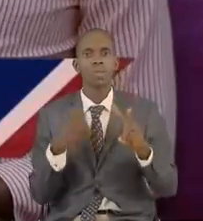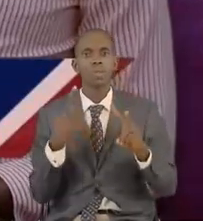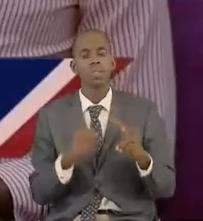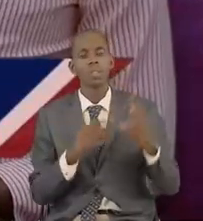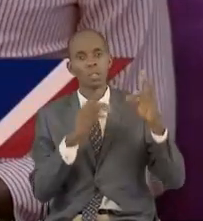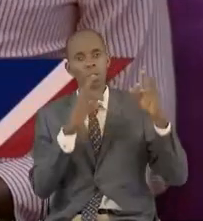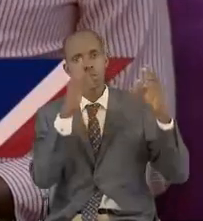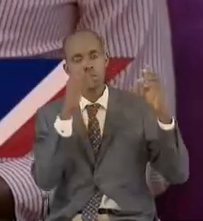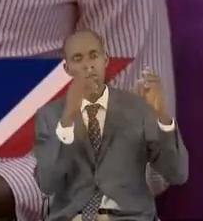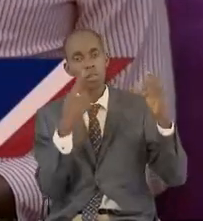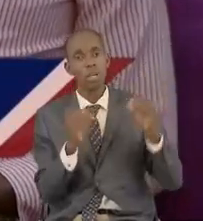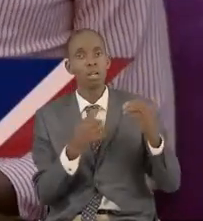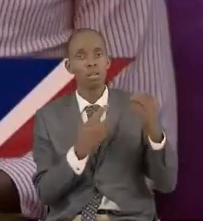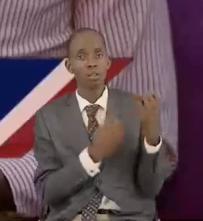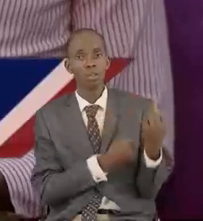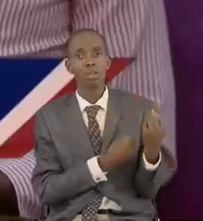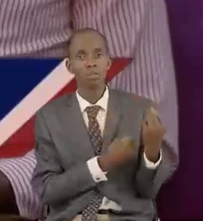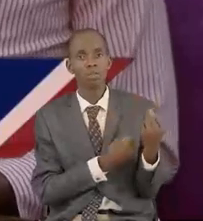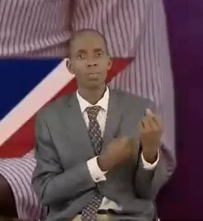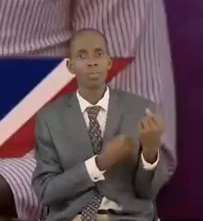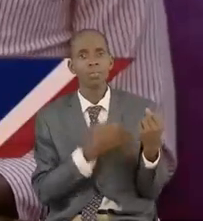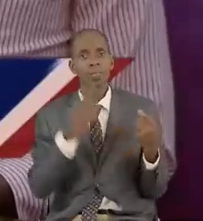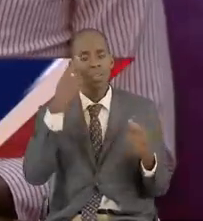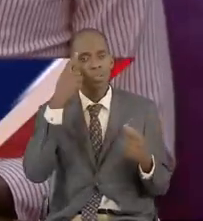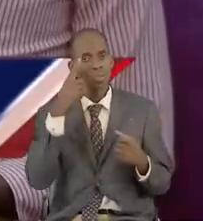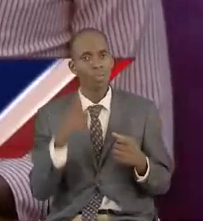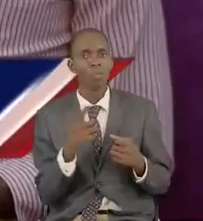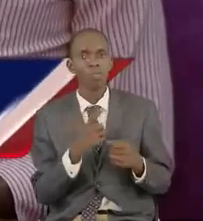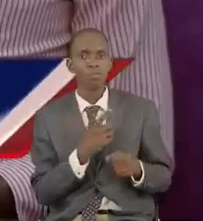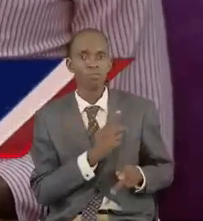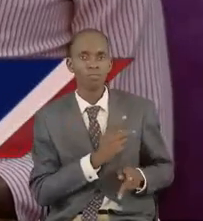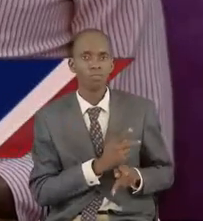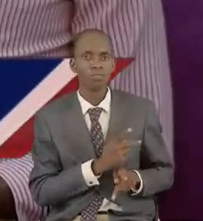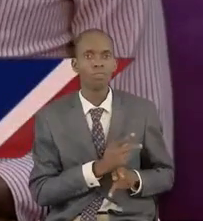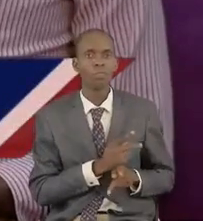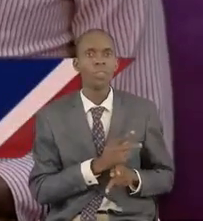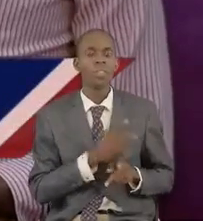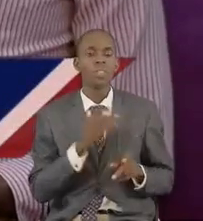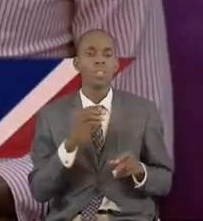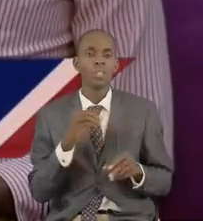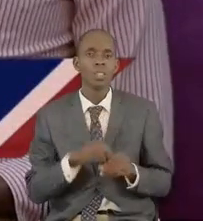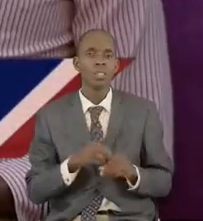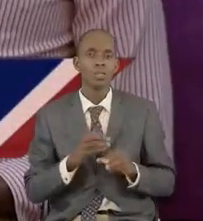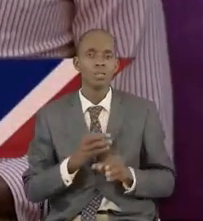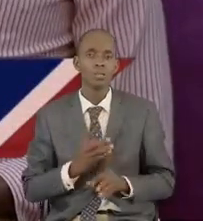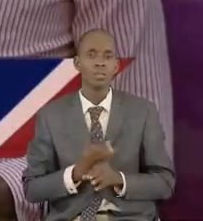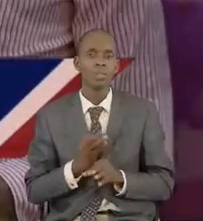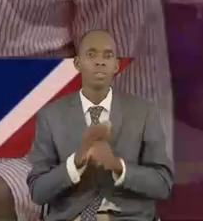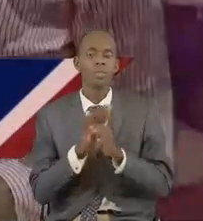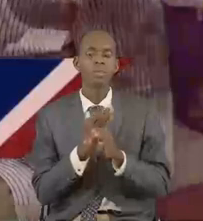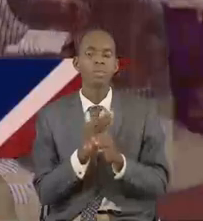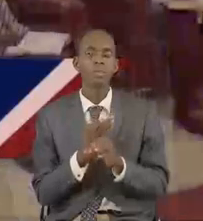courage pour la conservation dans les croyants fidèles